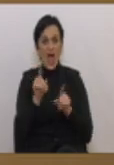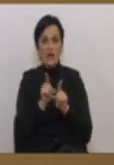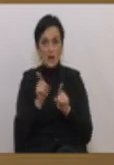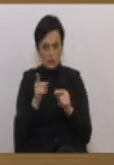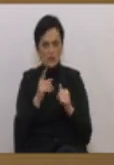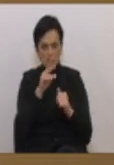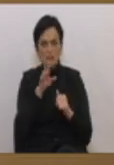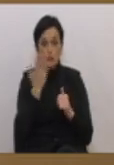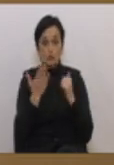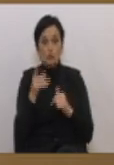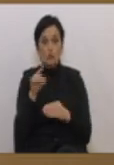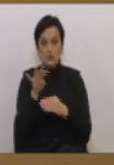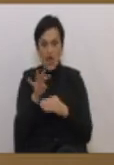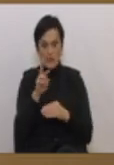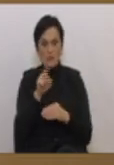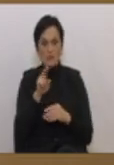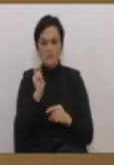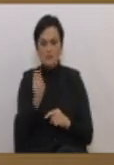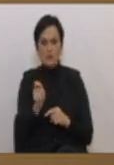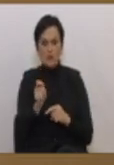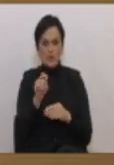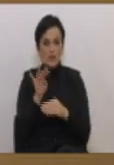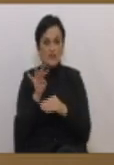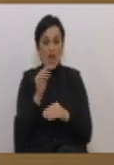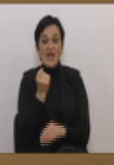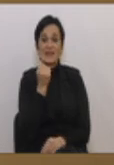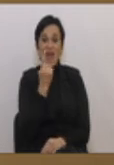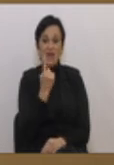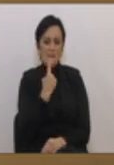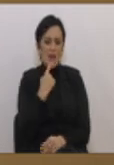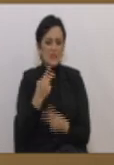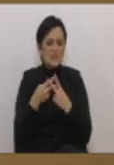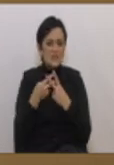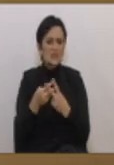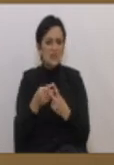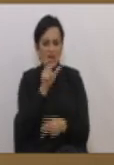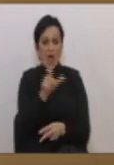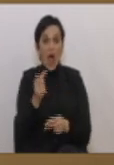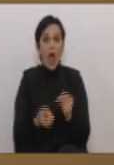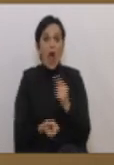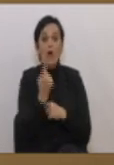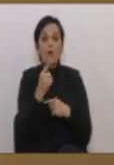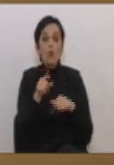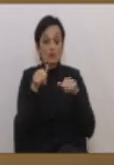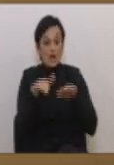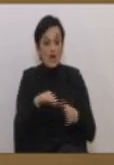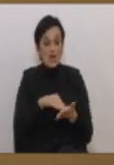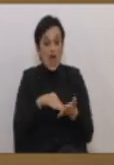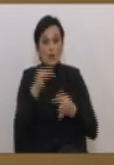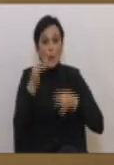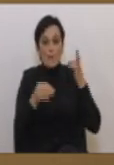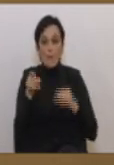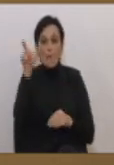მიურჯიდა დახვრეტას 11 წელი ეს პიროვნებები ციხეში იყვნენ და აღმოჩნდა რომ ეს განაჩენი მოსამართლემ